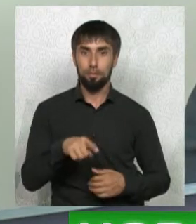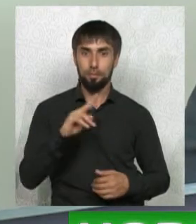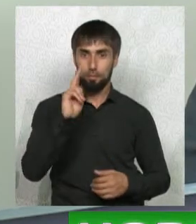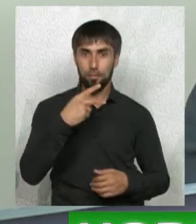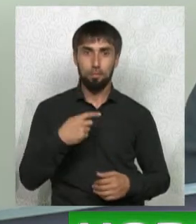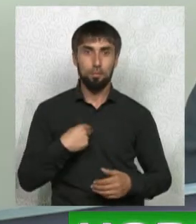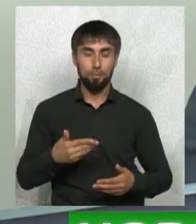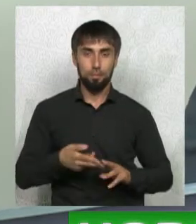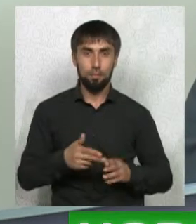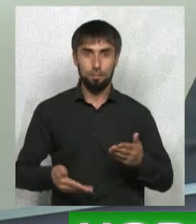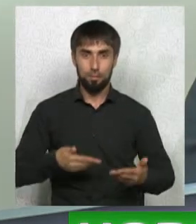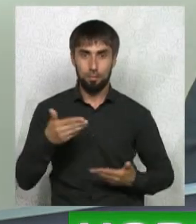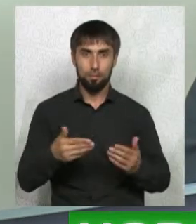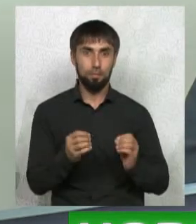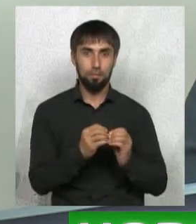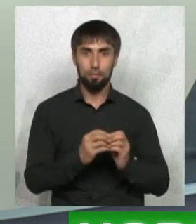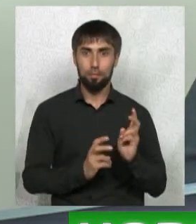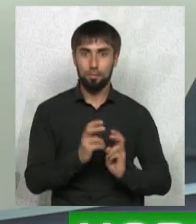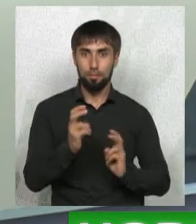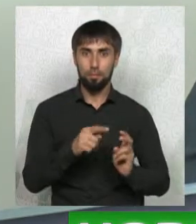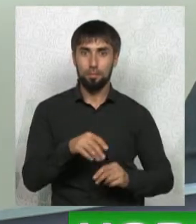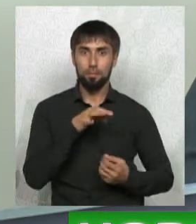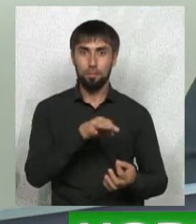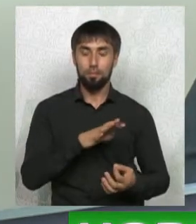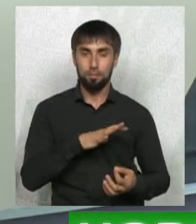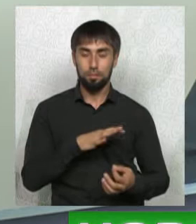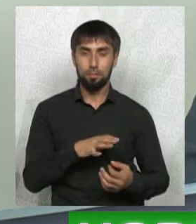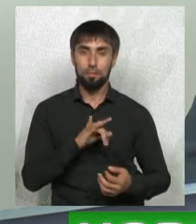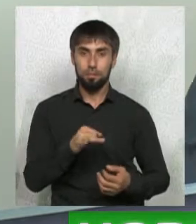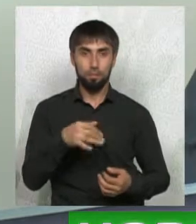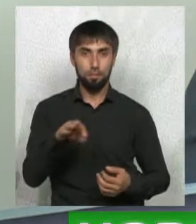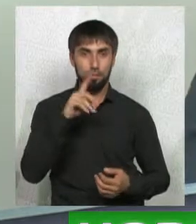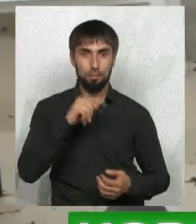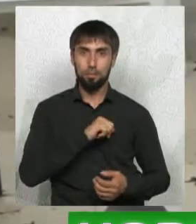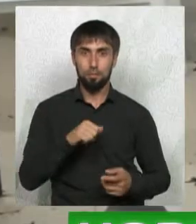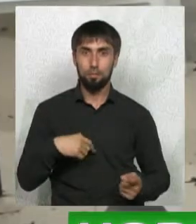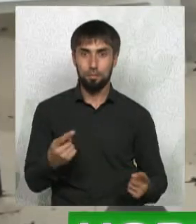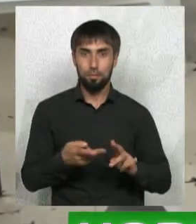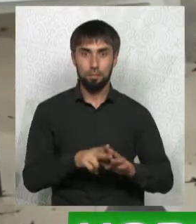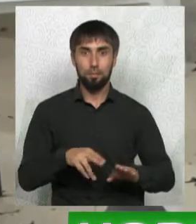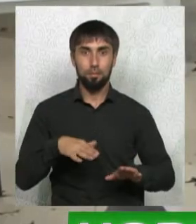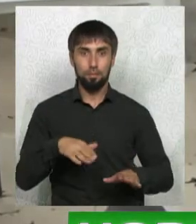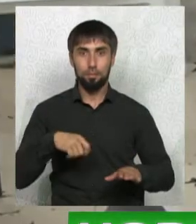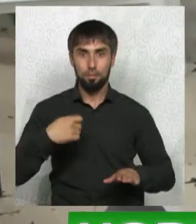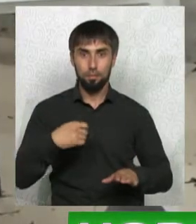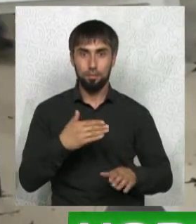мы подняли 10 предприятий промышленных. Вы знаете, самый крупный из них – это швейная